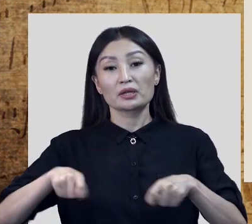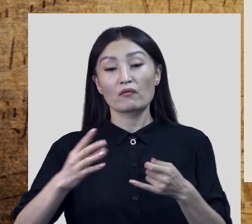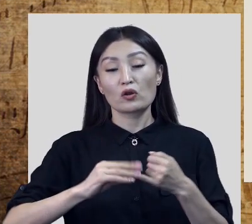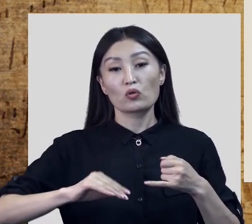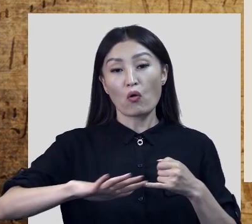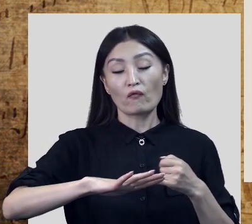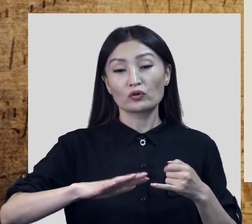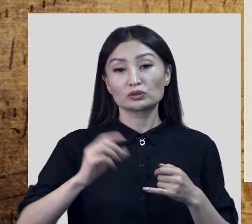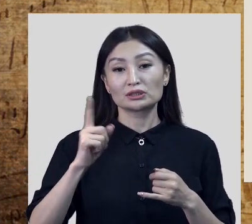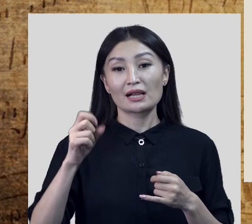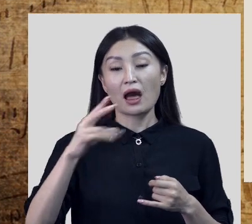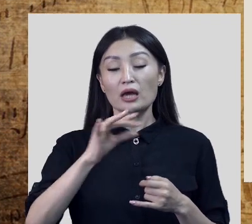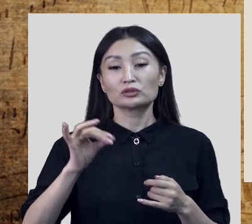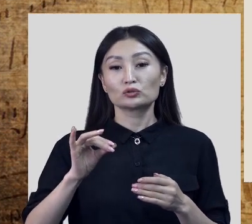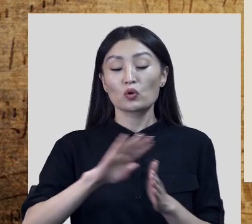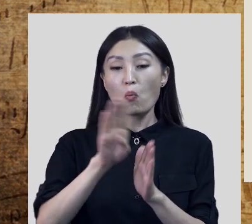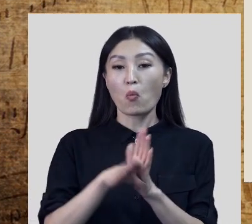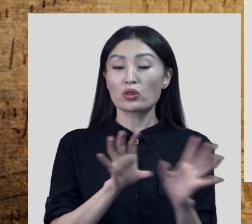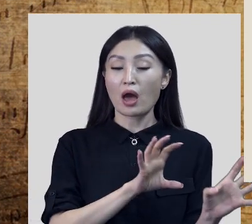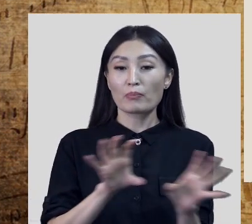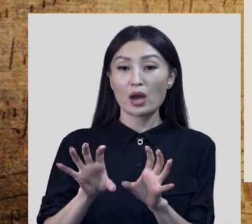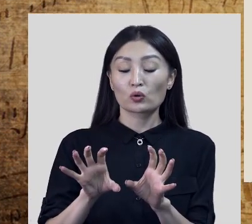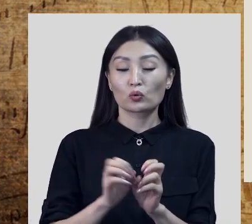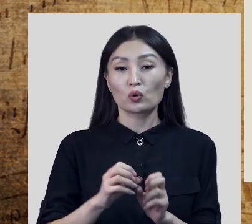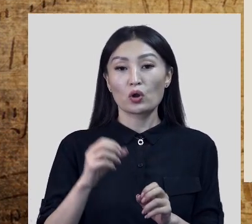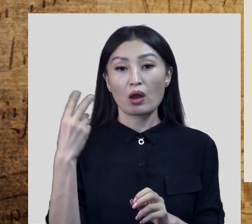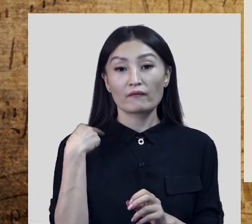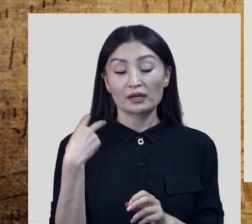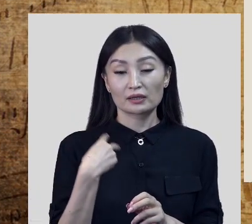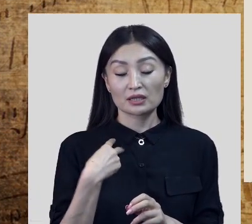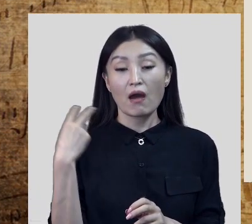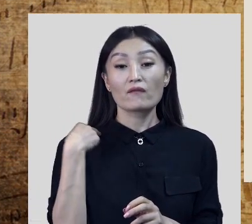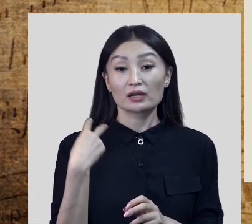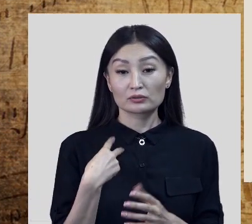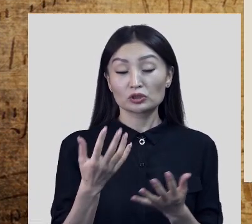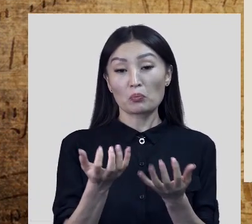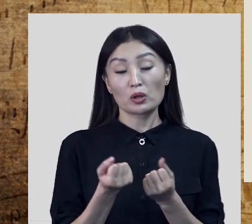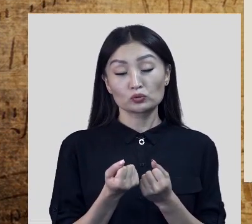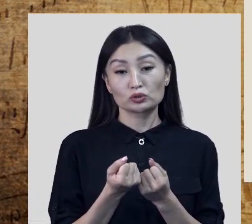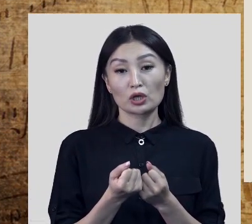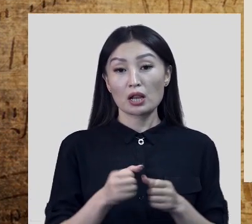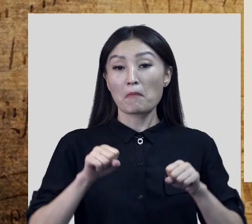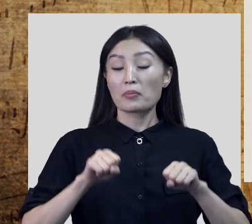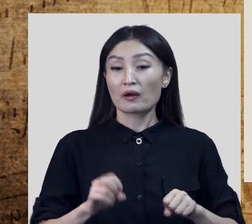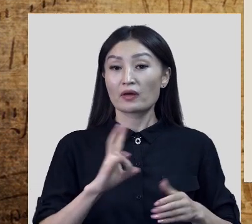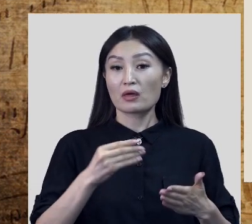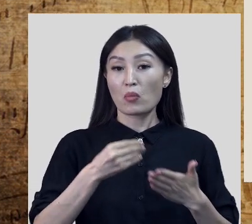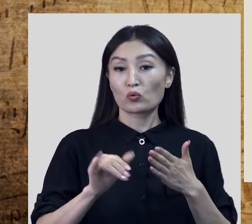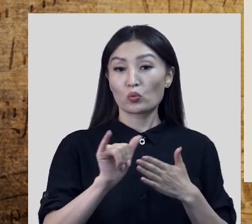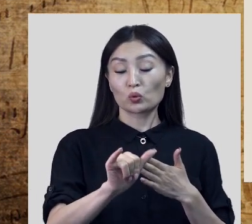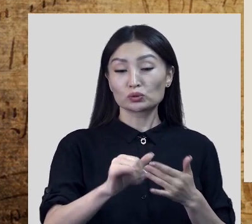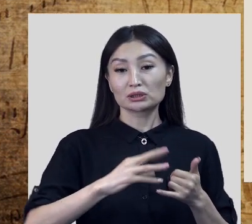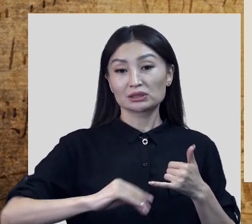под опеку великобритании но сохраняли свои имущественные права а великобритания получила исключительное право на покупку не